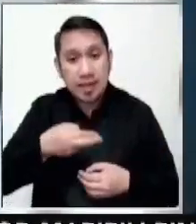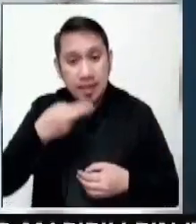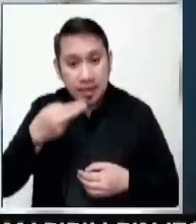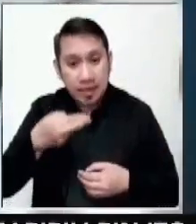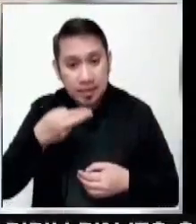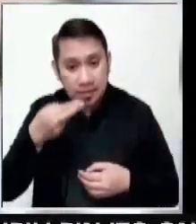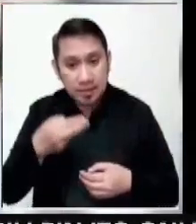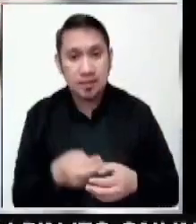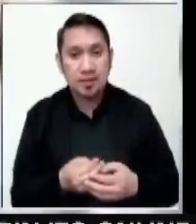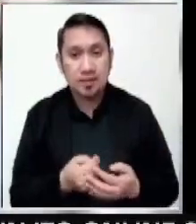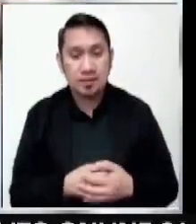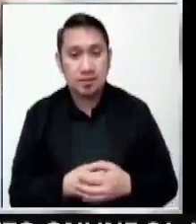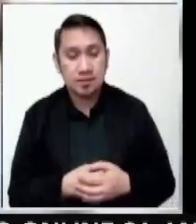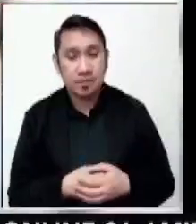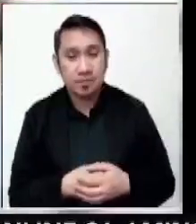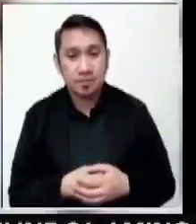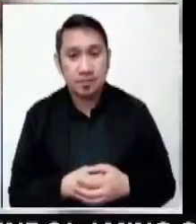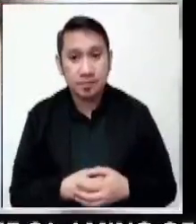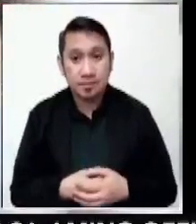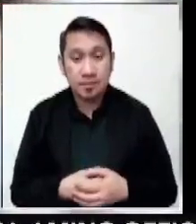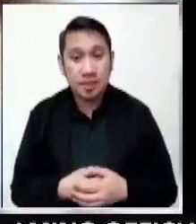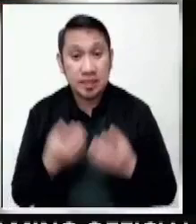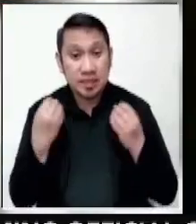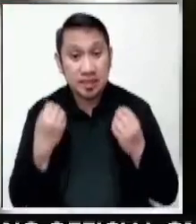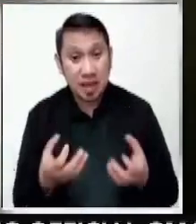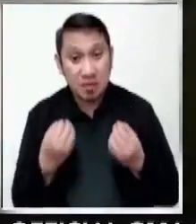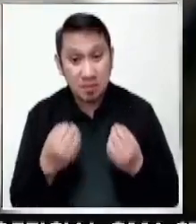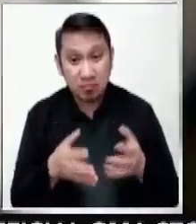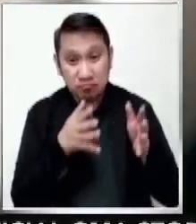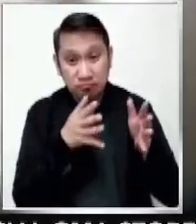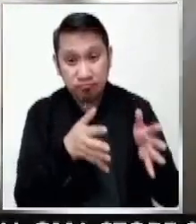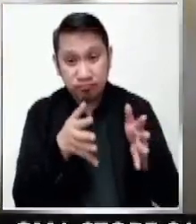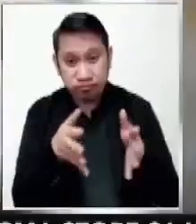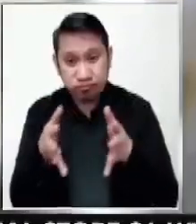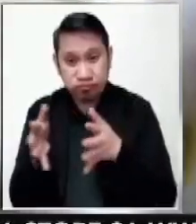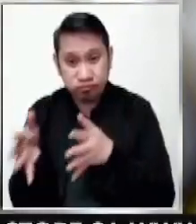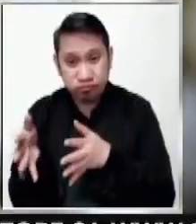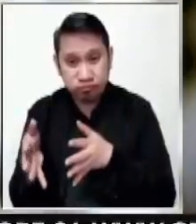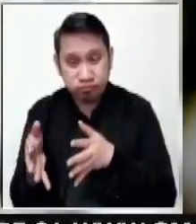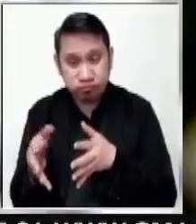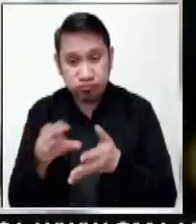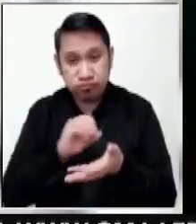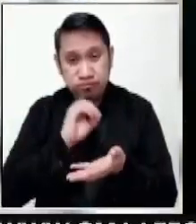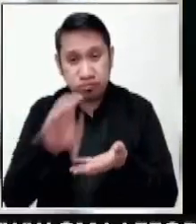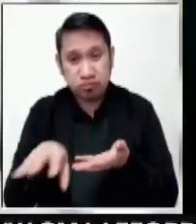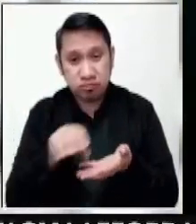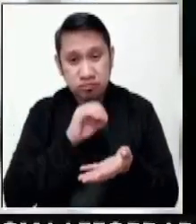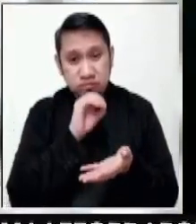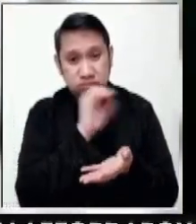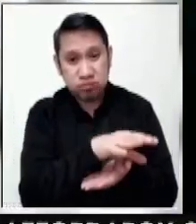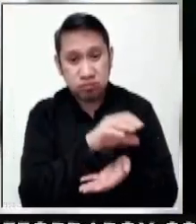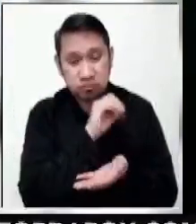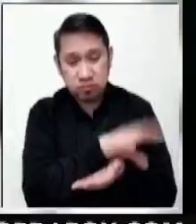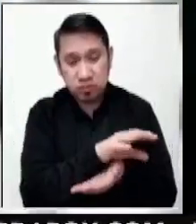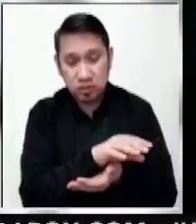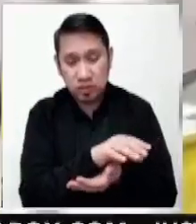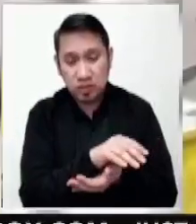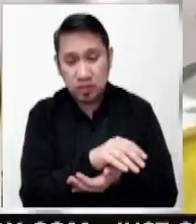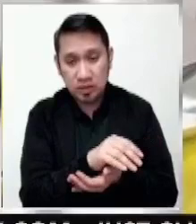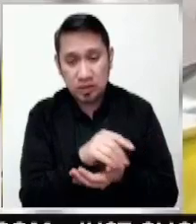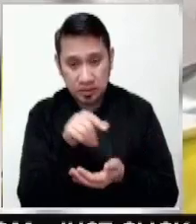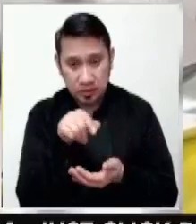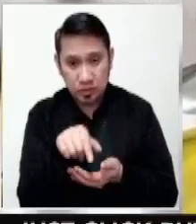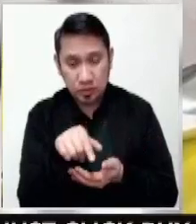Umali ganito raw karami ang kaning natitira ng mga customer at itinatapon na lang sa basurahan araw-araw sa karinderyang ito